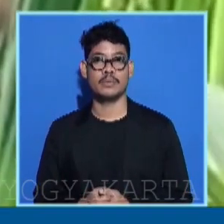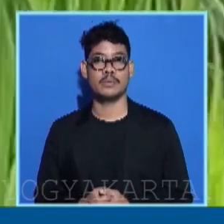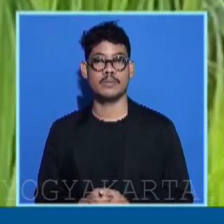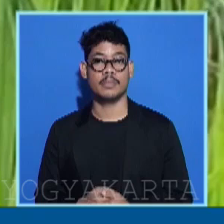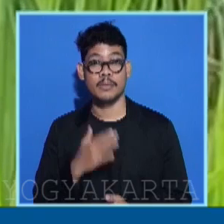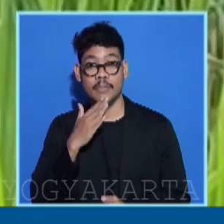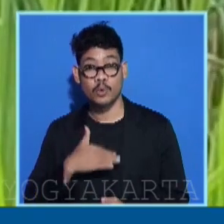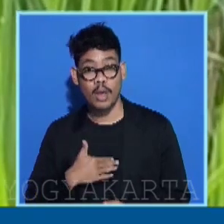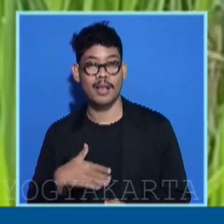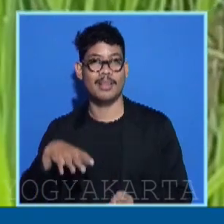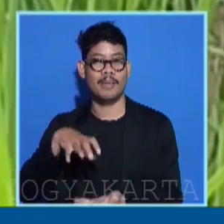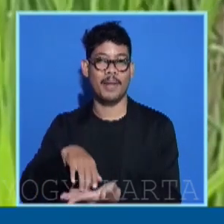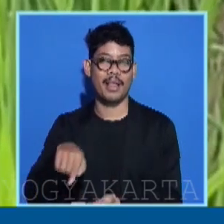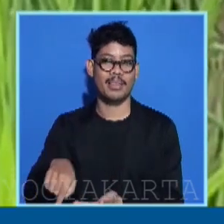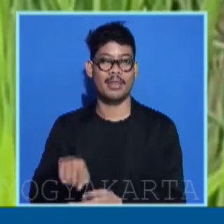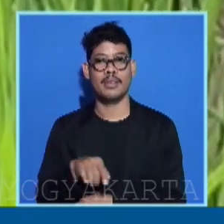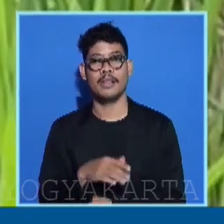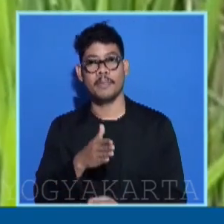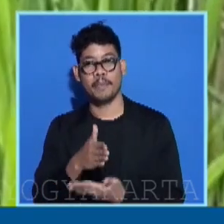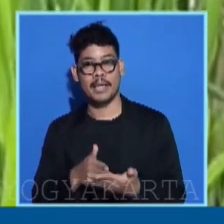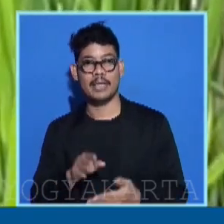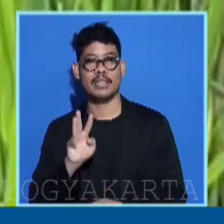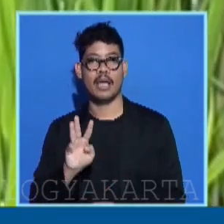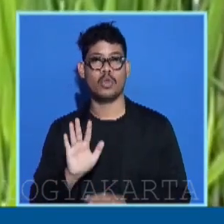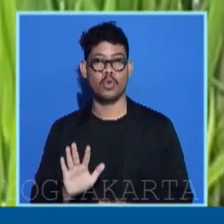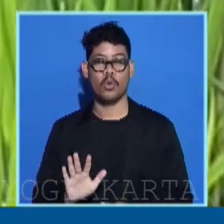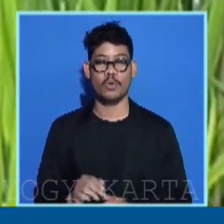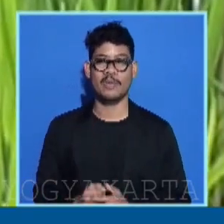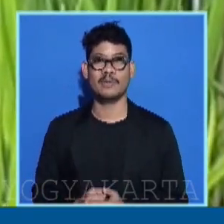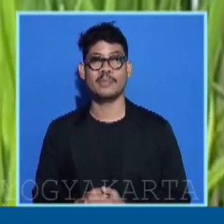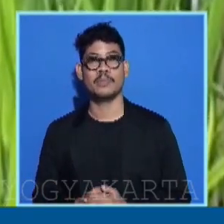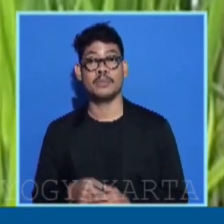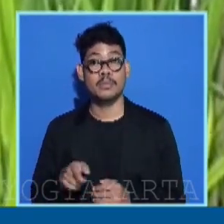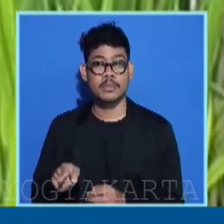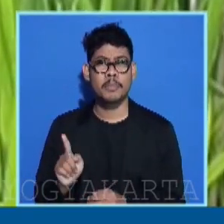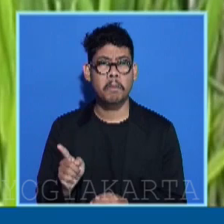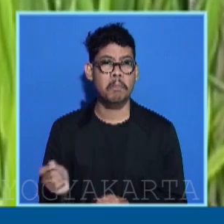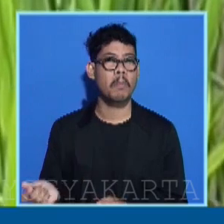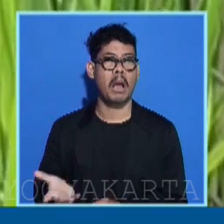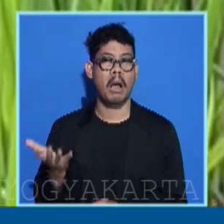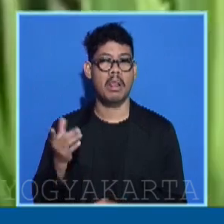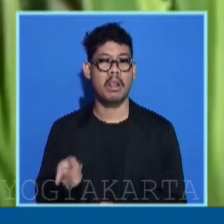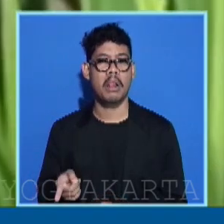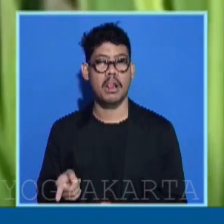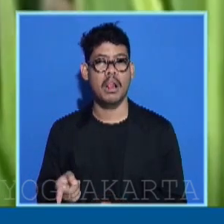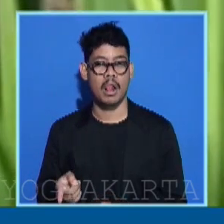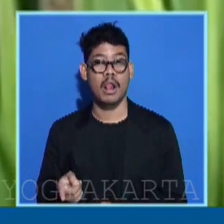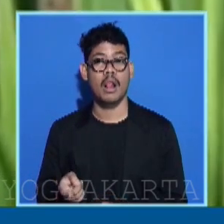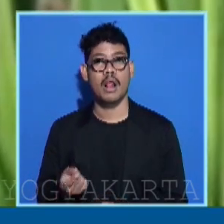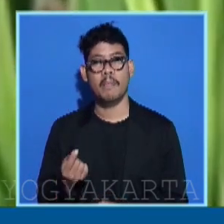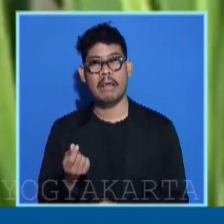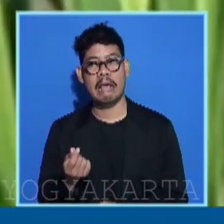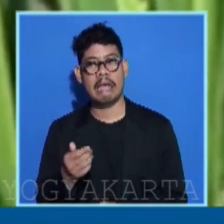sakprtionipun ananging jumbuh kalian saya awisipun be produksi kadugi samangke asilipun namung mepet be ingkang